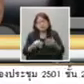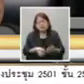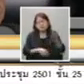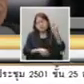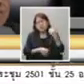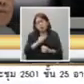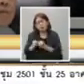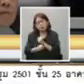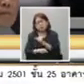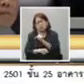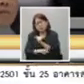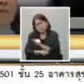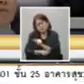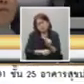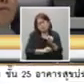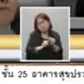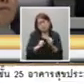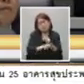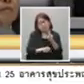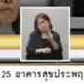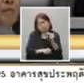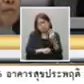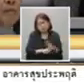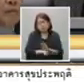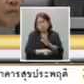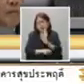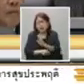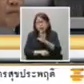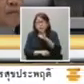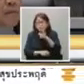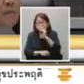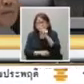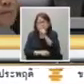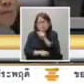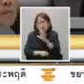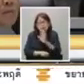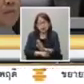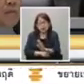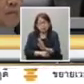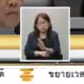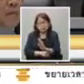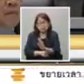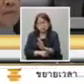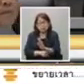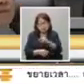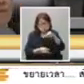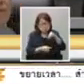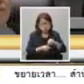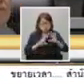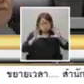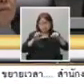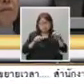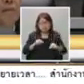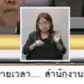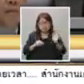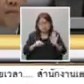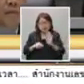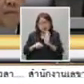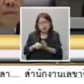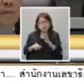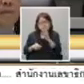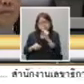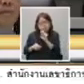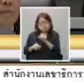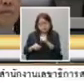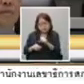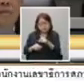แล้วท่านจะให้ไปจะไม่ให้อภิปรายใช่ไหมครับเพราะมันไม่ได้เกิดในรัฐบาลชุดนี้ท่านจะให้อภิปรายไหม